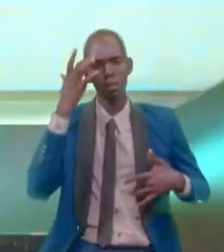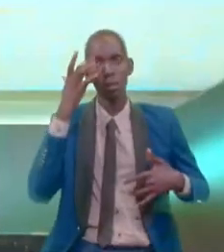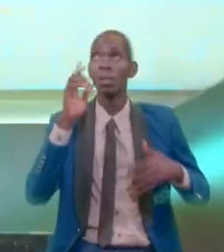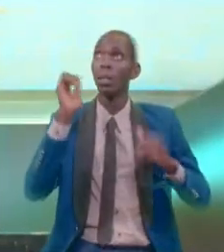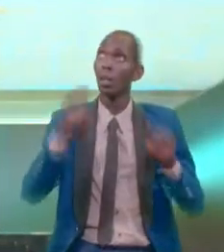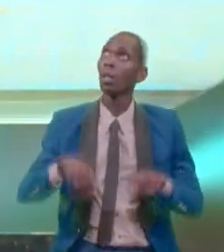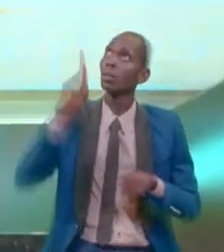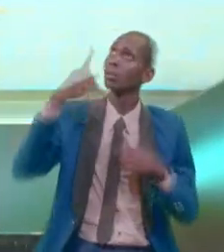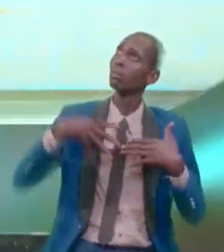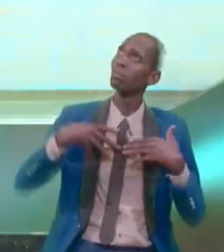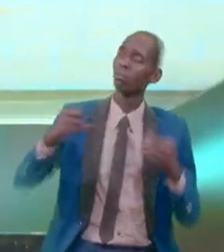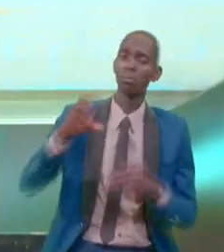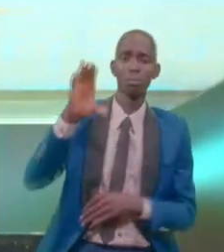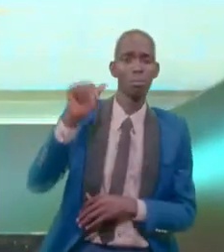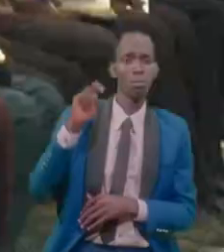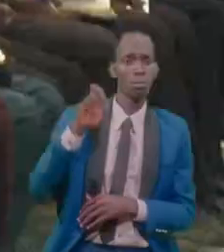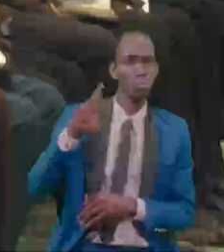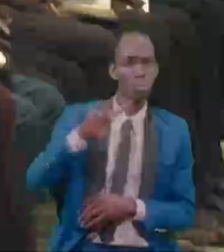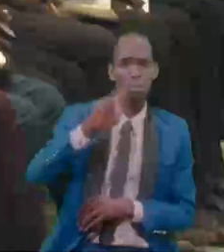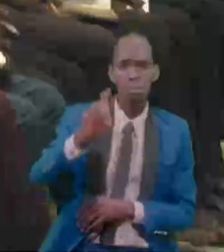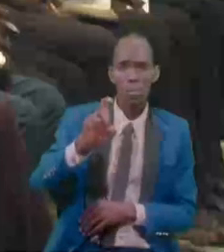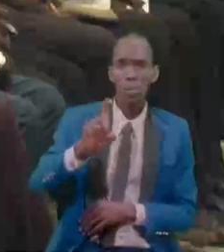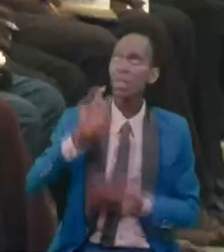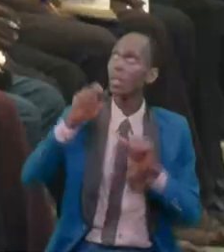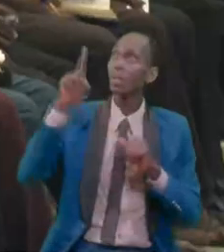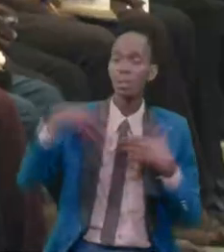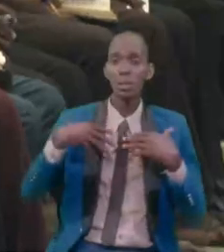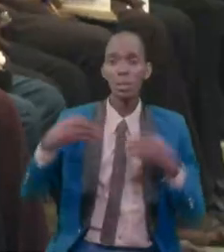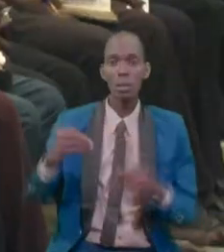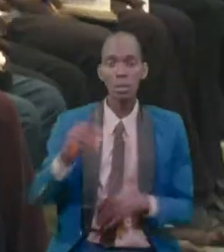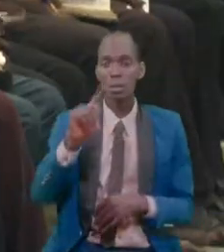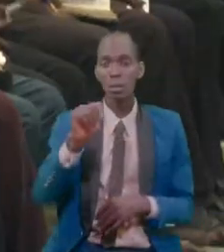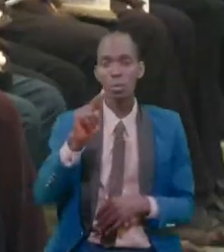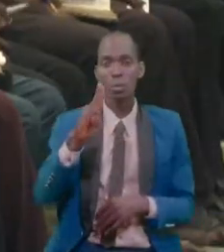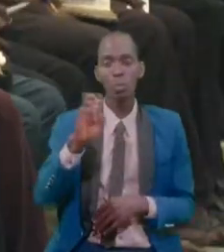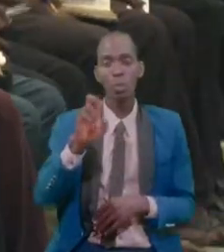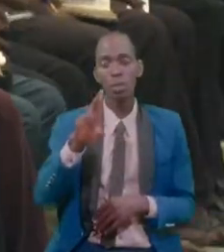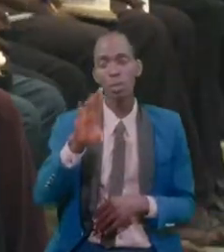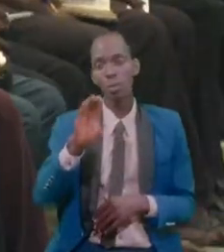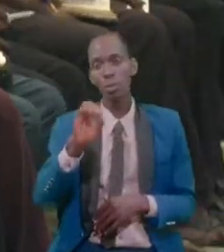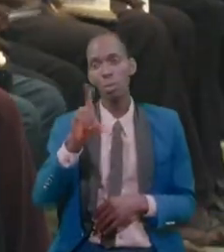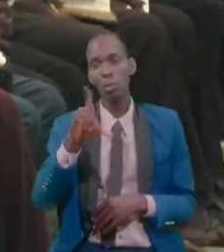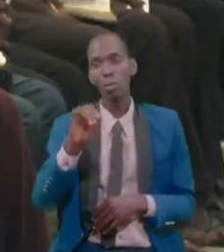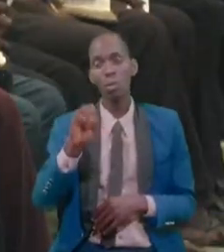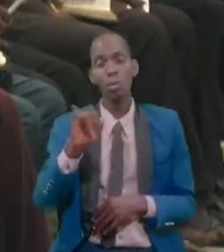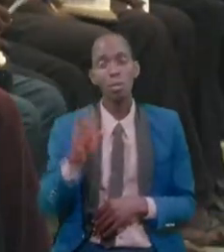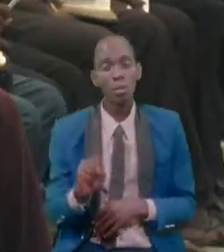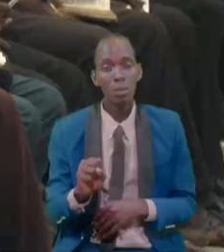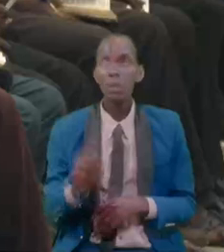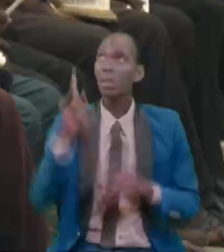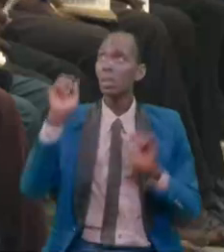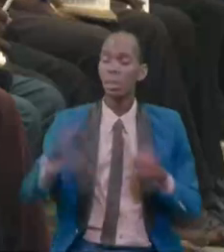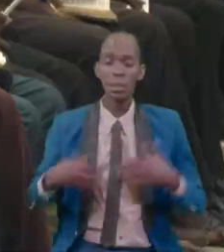Est-ce qu'il peut guérir le cancer, la tuberculose, la cécité,